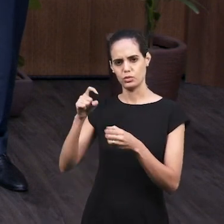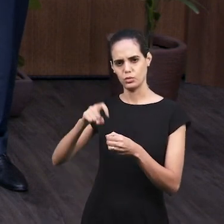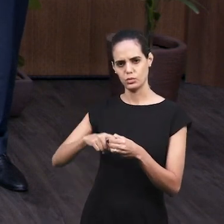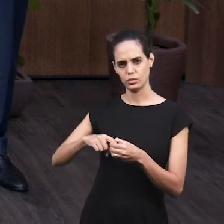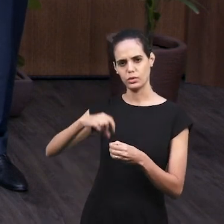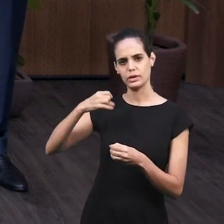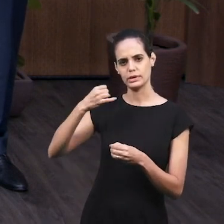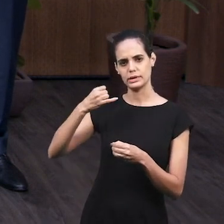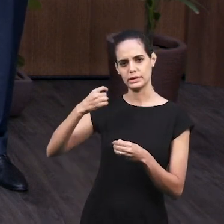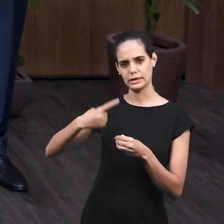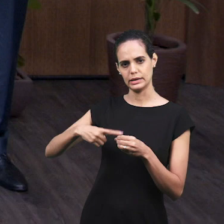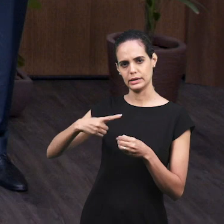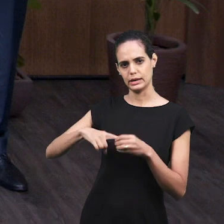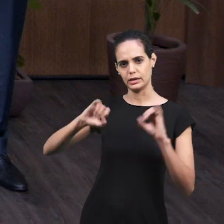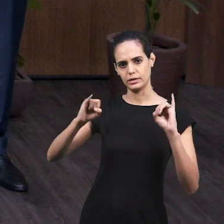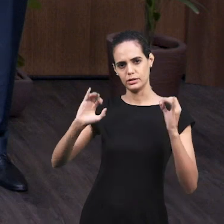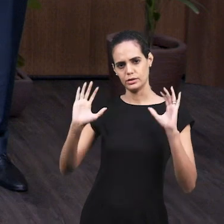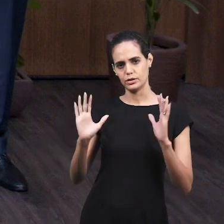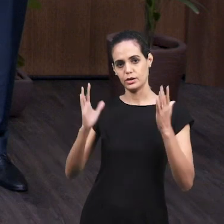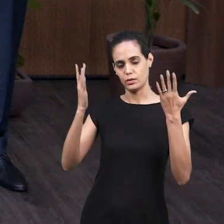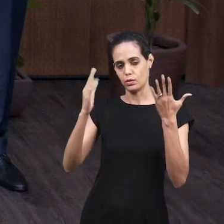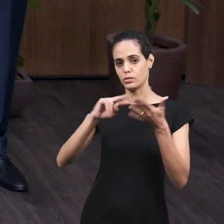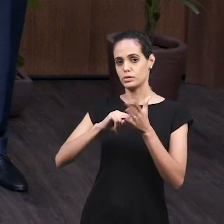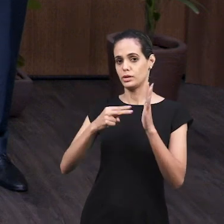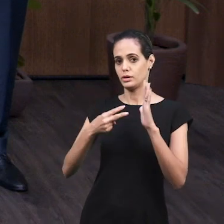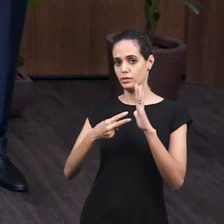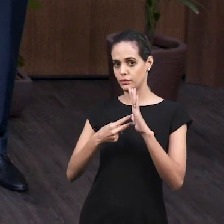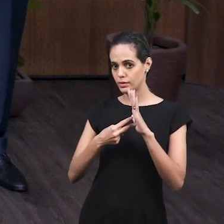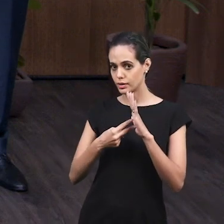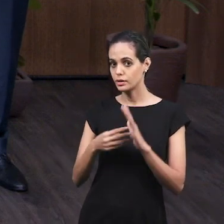L'opportunité pour chacun de nous est aujourd'hui.